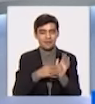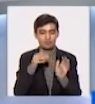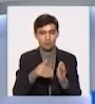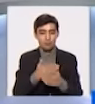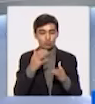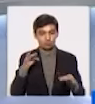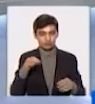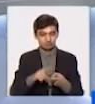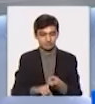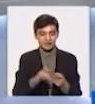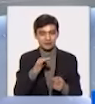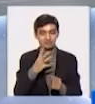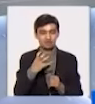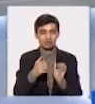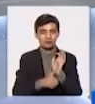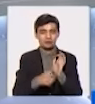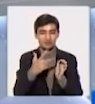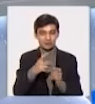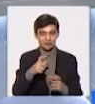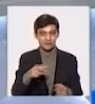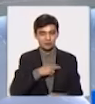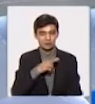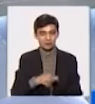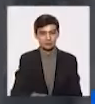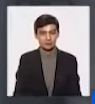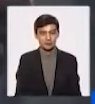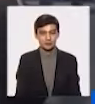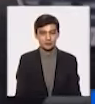адам жұқтырып, оның 463-і көз жұмды.